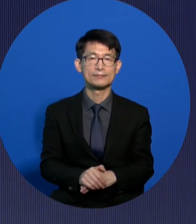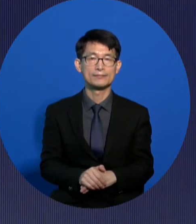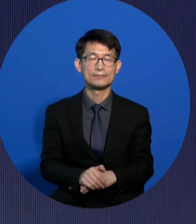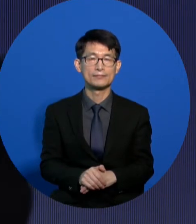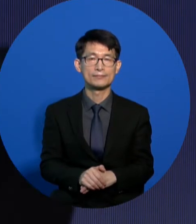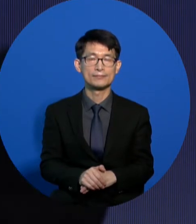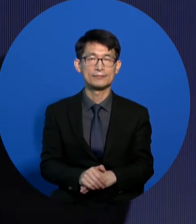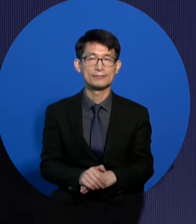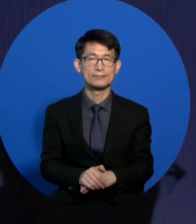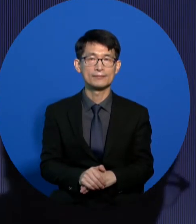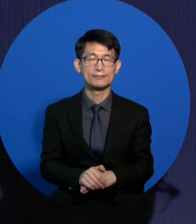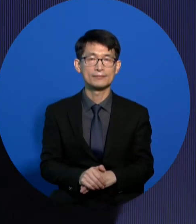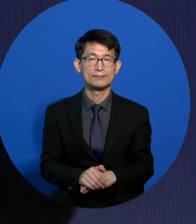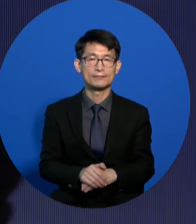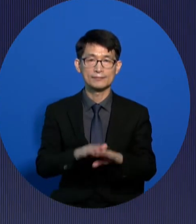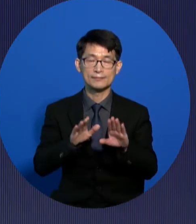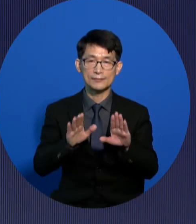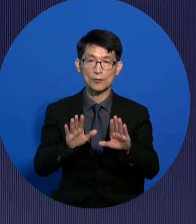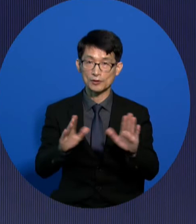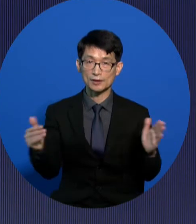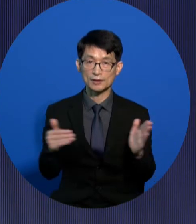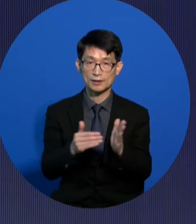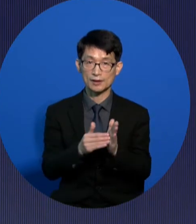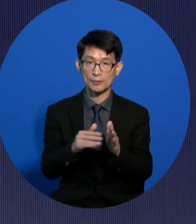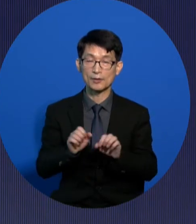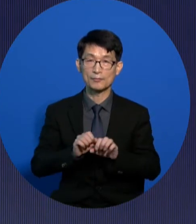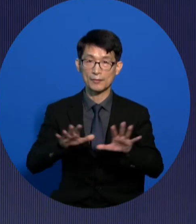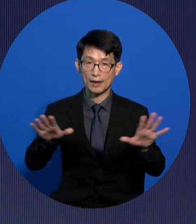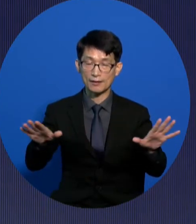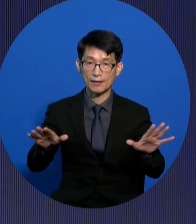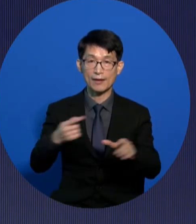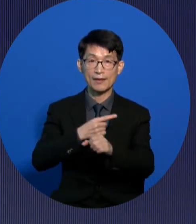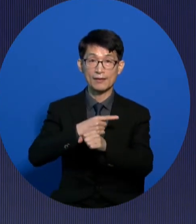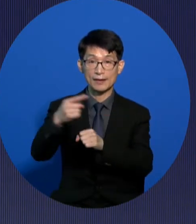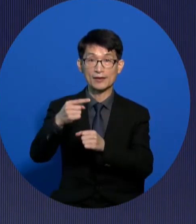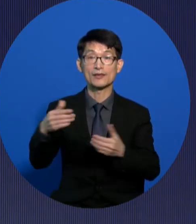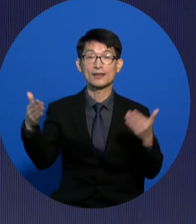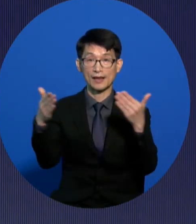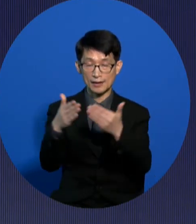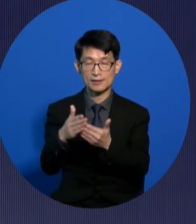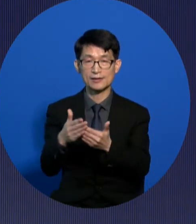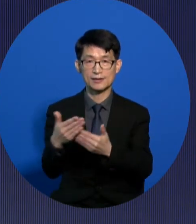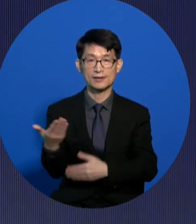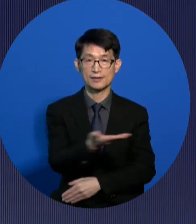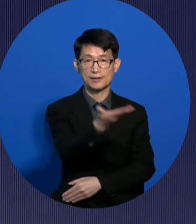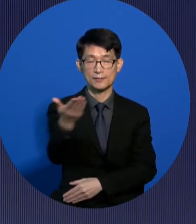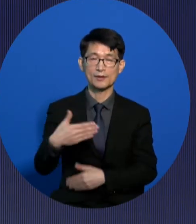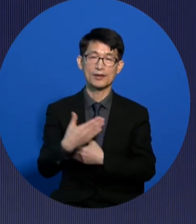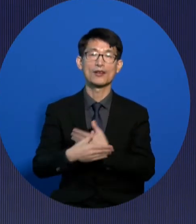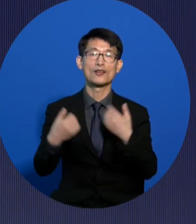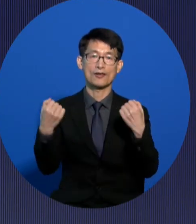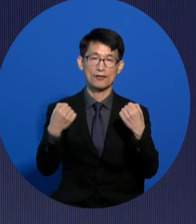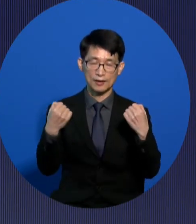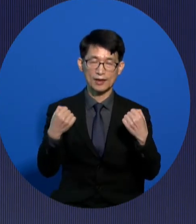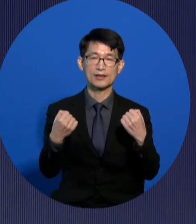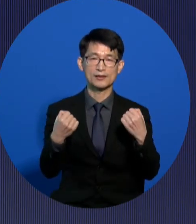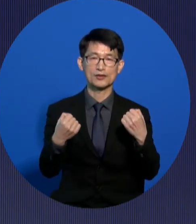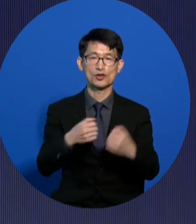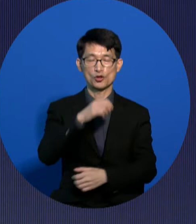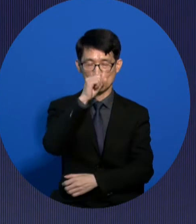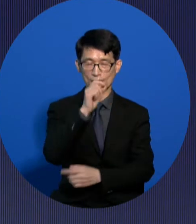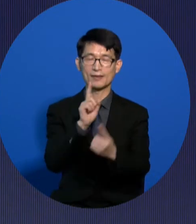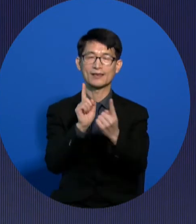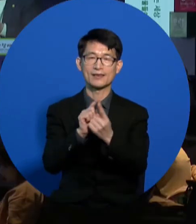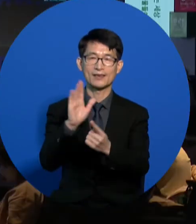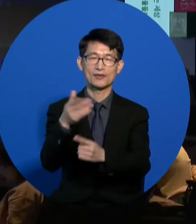이 시간이 끝나면 돌아가셔야 되잖아요. 내년에 다시 뵐 때까지 건강하시고 행복했으면 좋겠습니다.